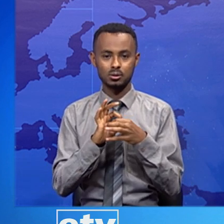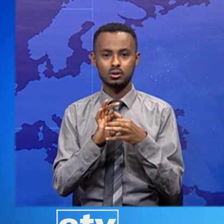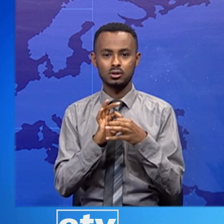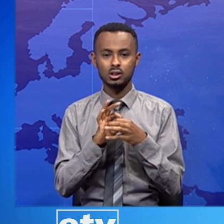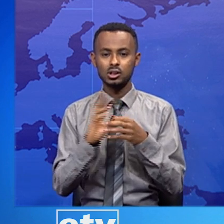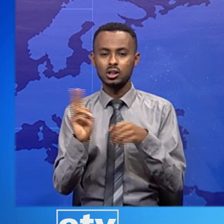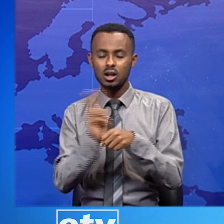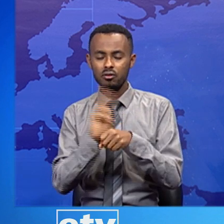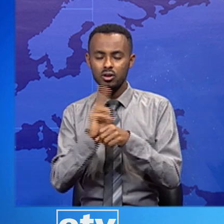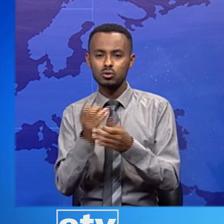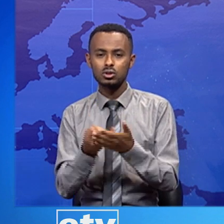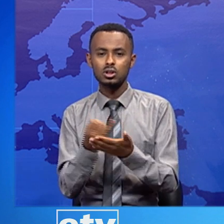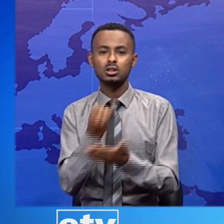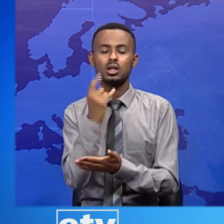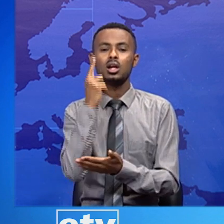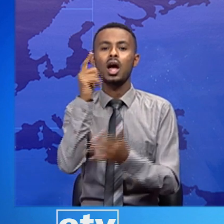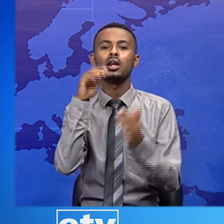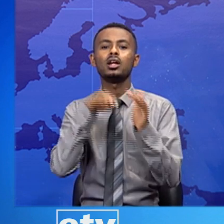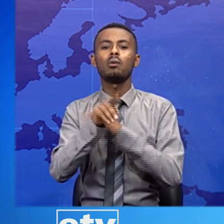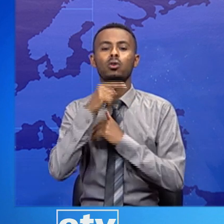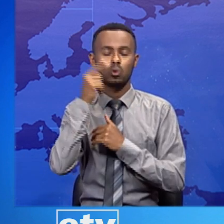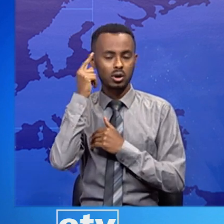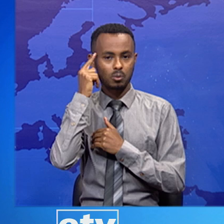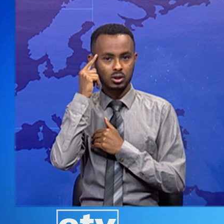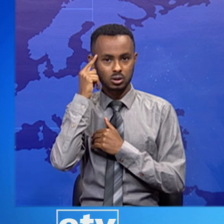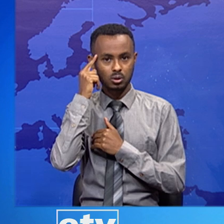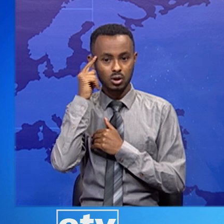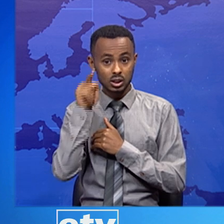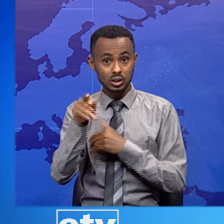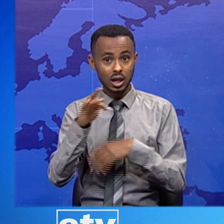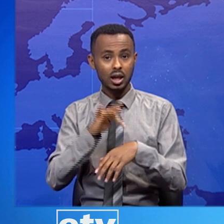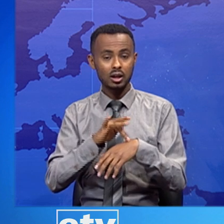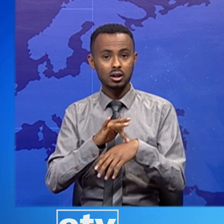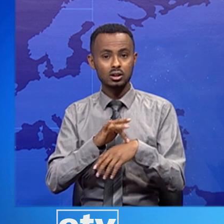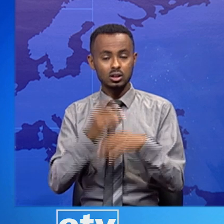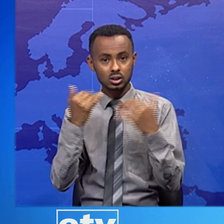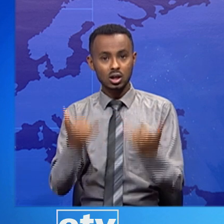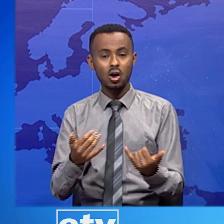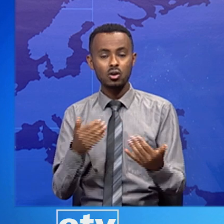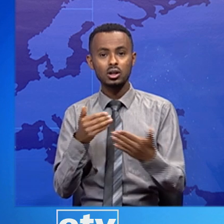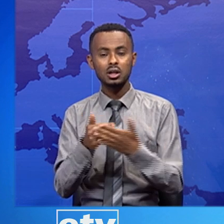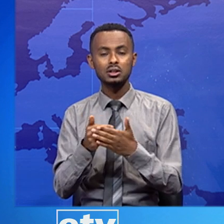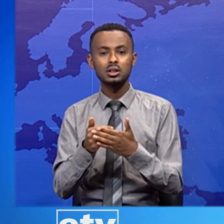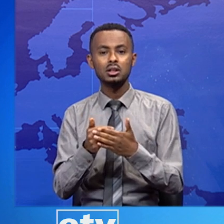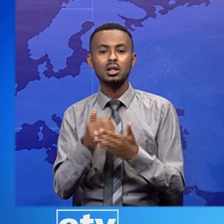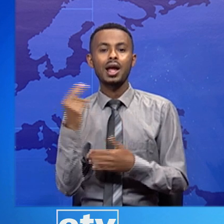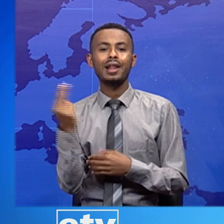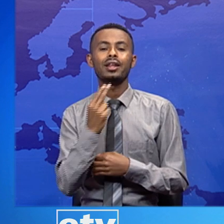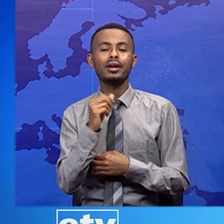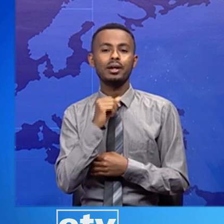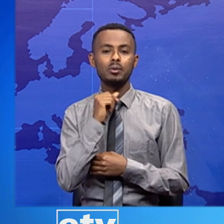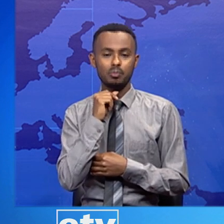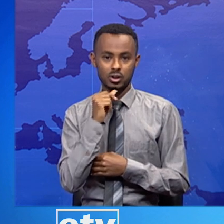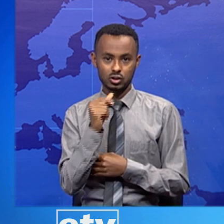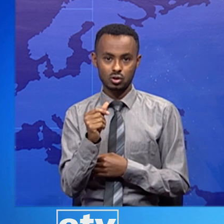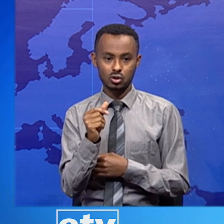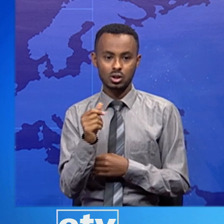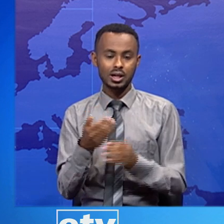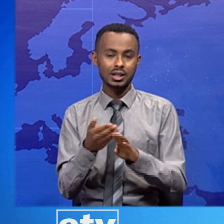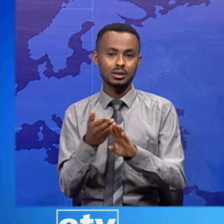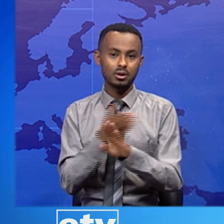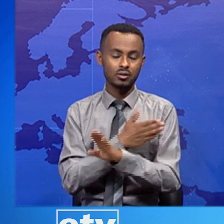ማህበረሰብ ለፊልም ኢንዱስትሪ እንደ አንድ ግብአት ነው ብዬ ነው የማስበው እዛ ጋር እስካሁን ድረስ